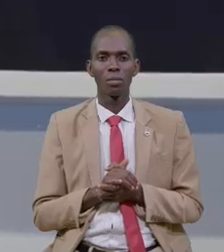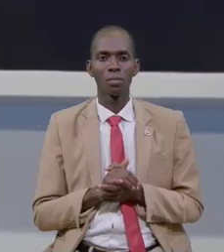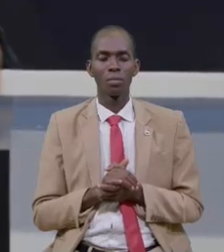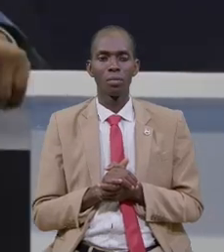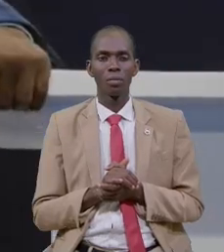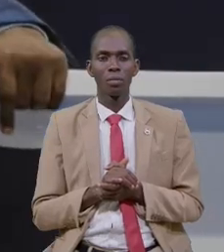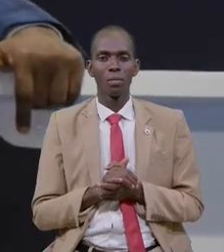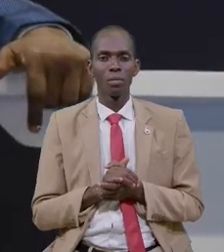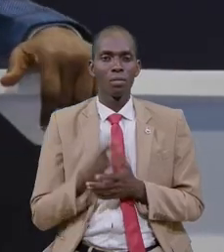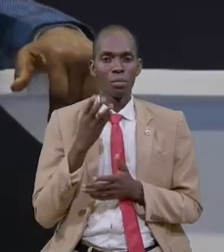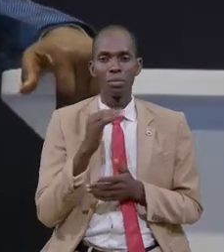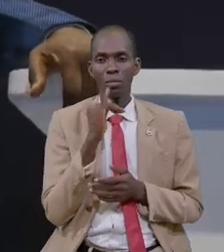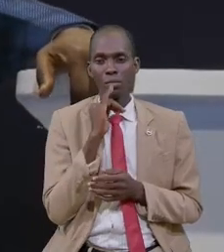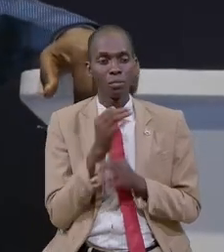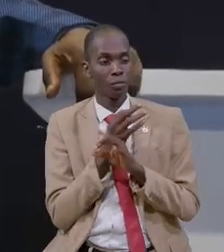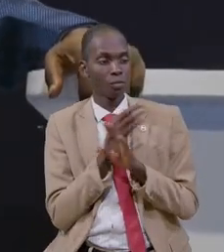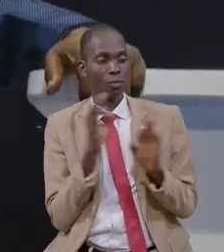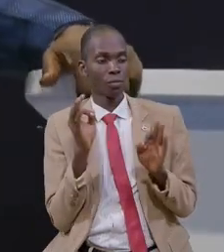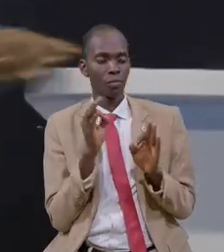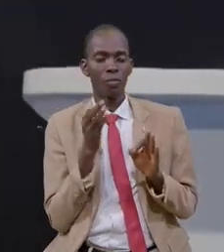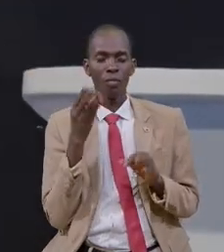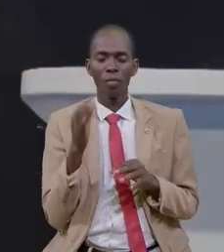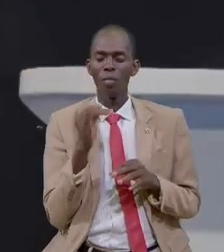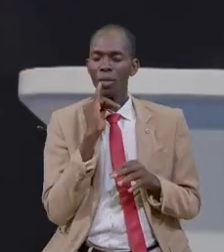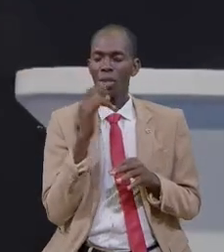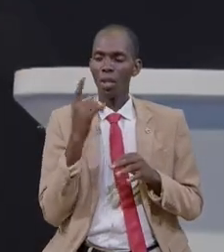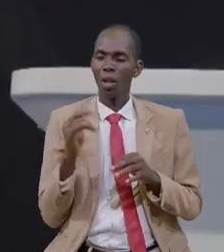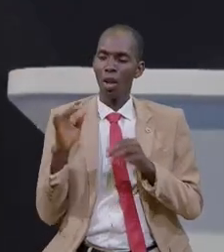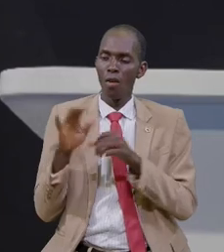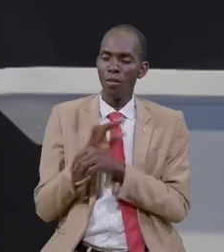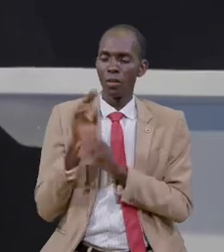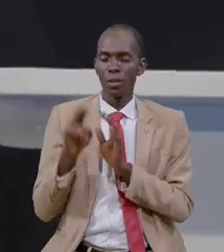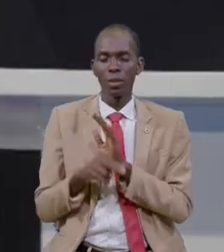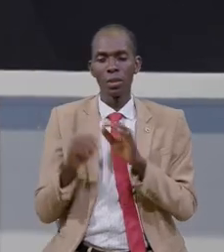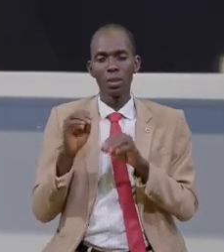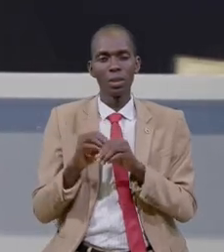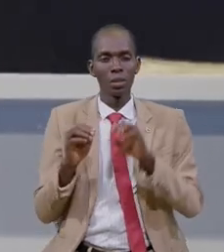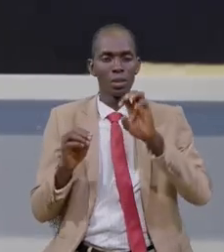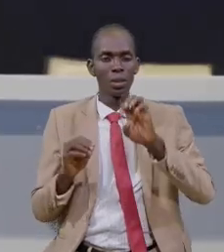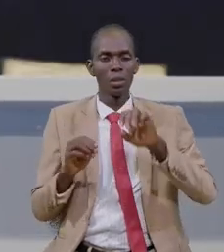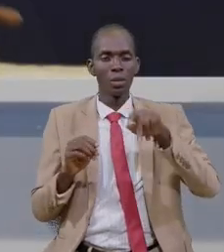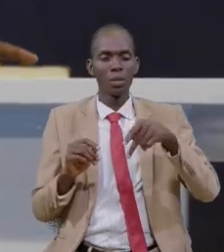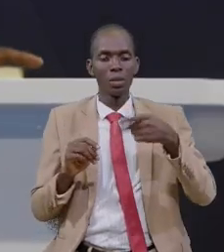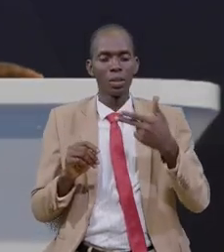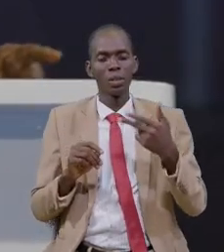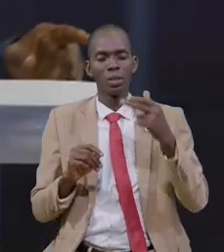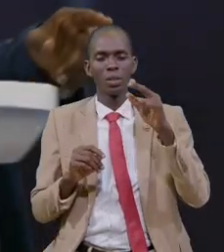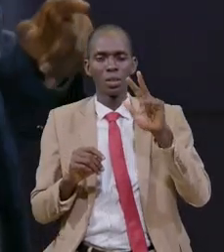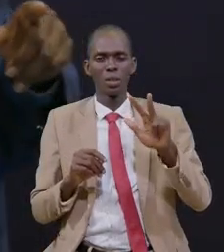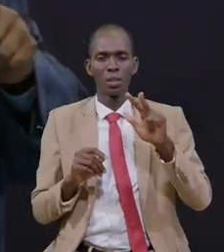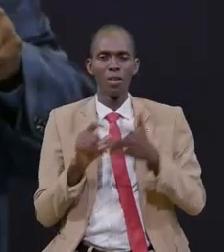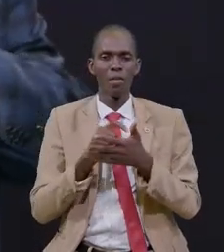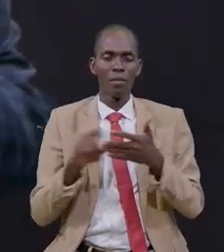Il y a la liberté, il y a la plénitude. En Éphésiens chapitre 3, nous voyons